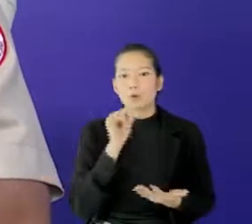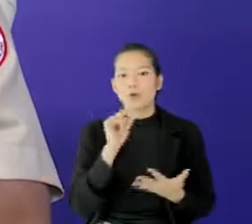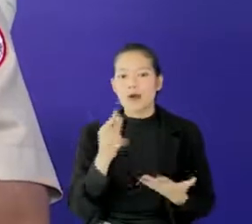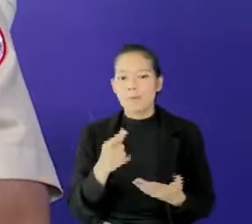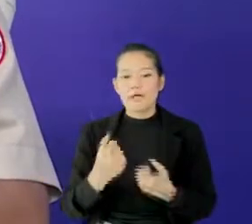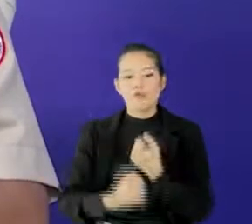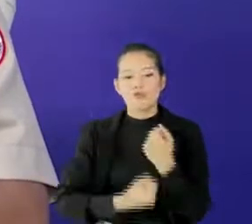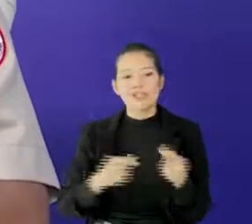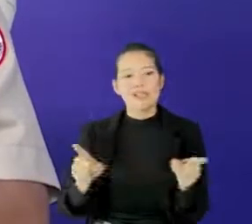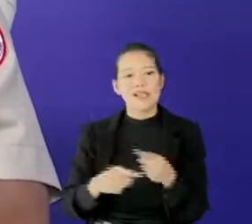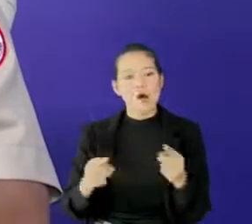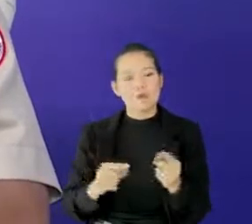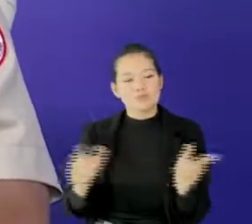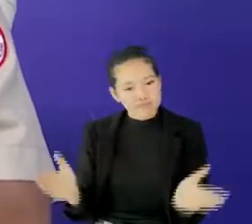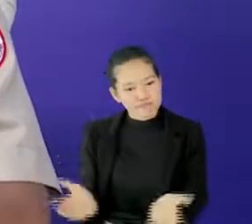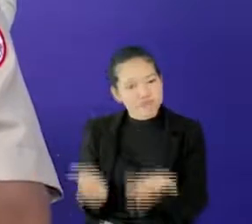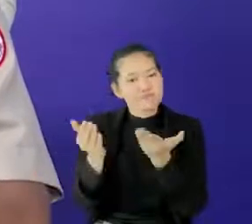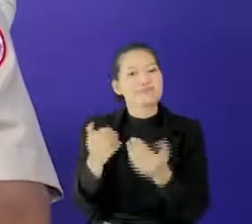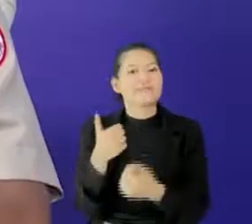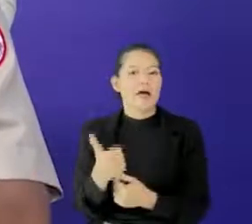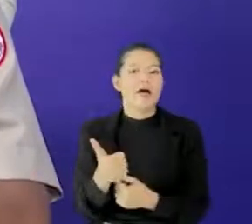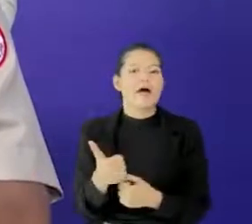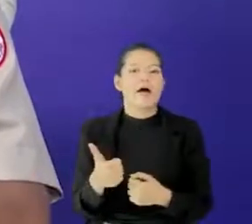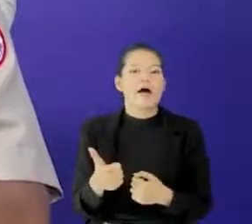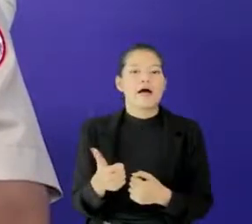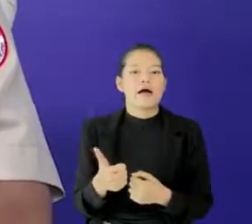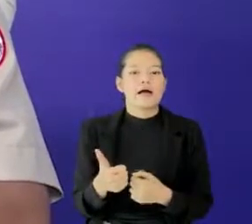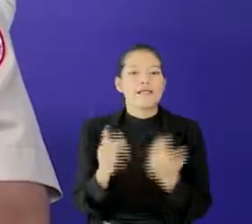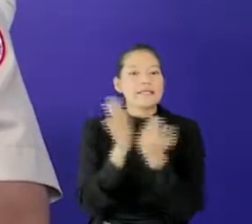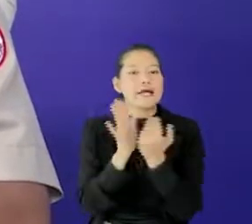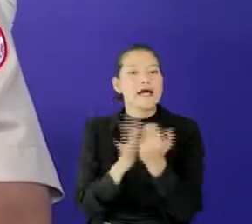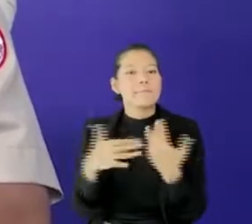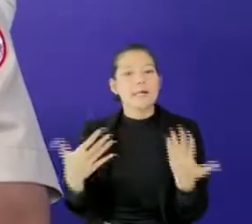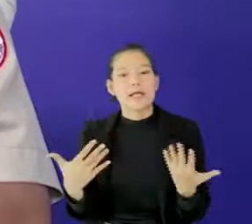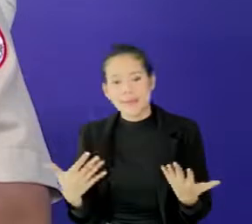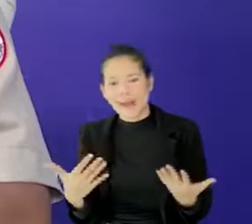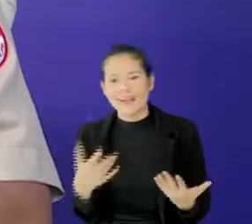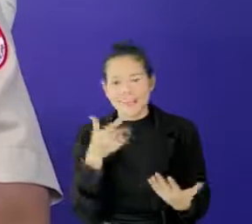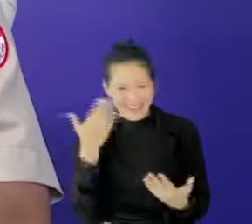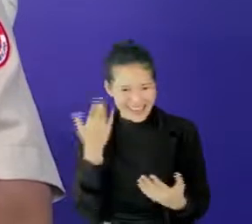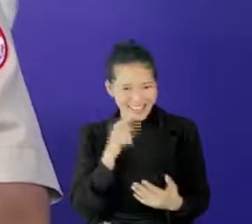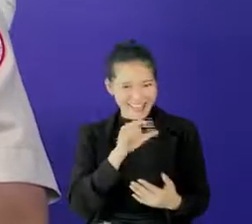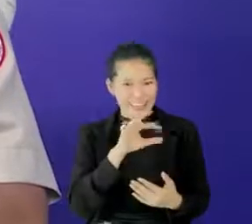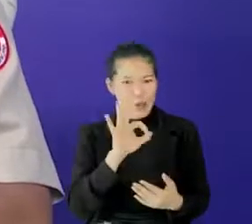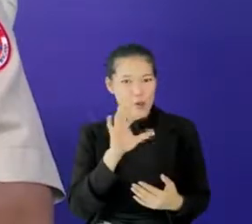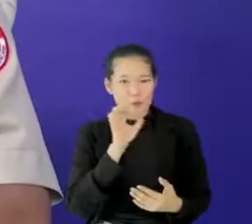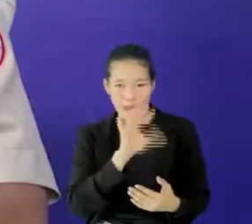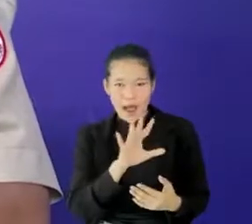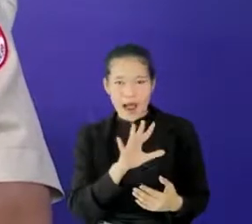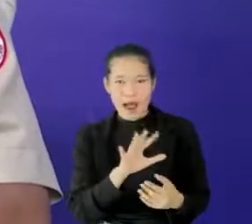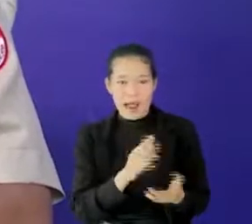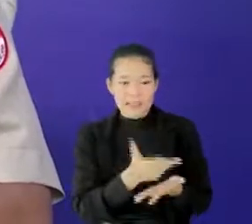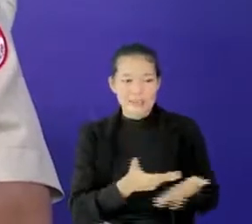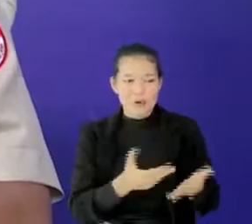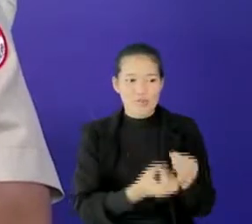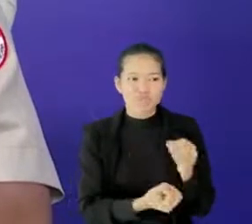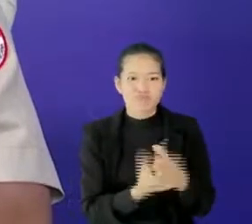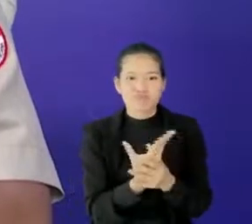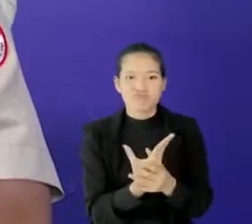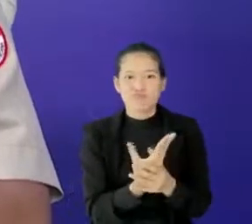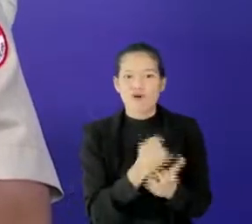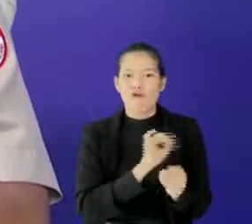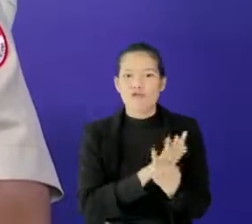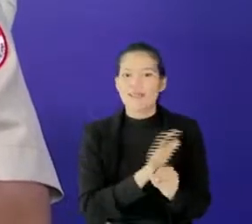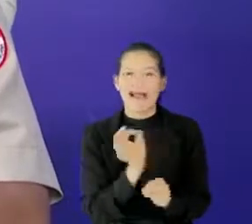membangkitkan industri musik melalui event yang dikatakan Mas Ilo tadi, klaster bebas COVID.